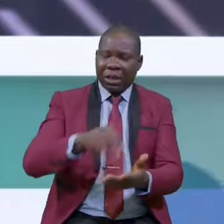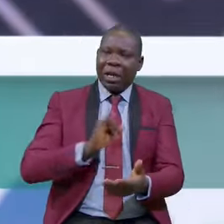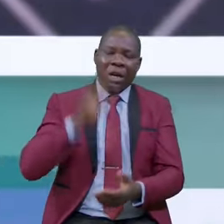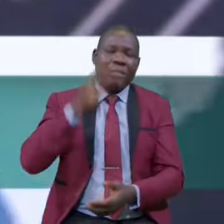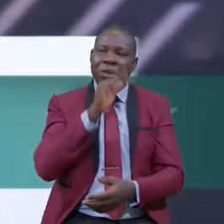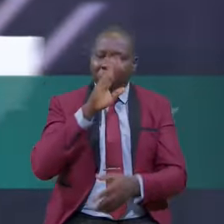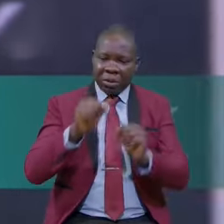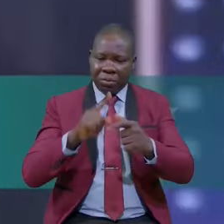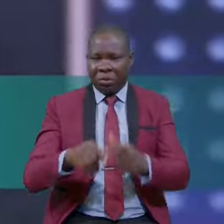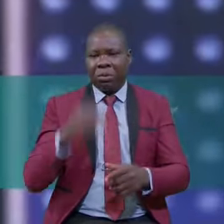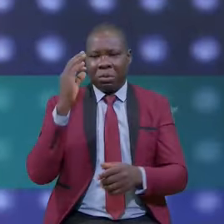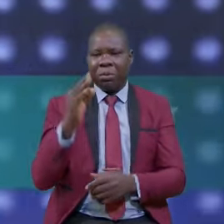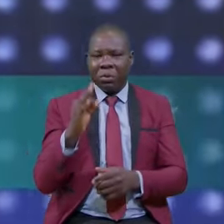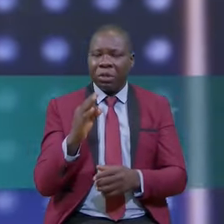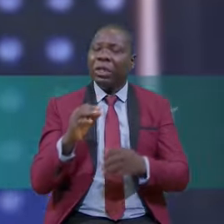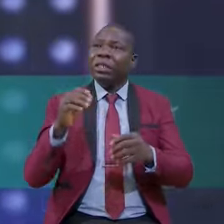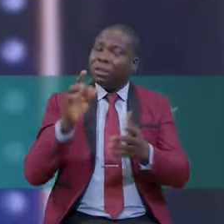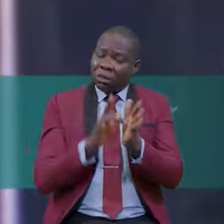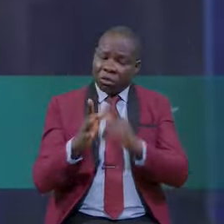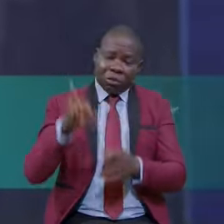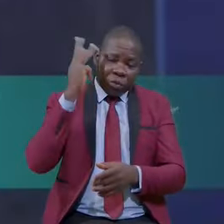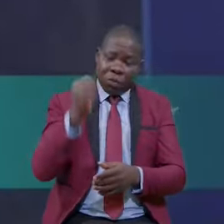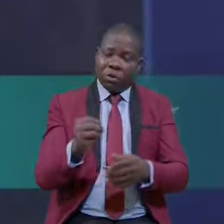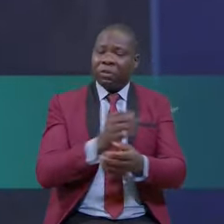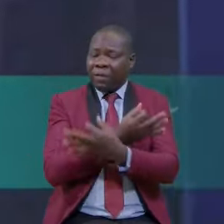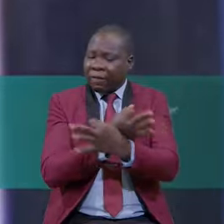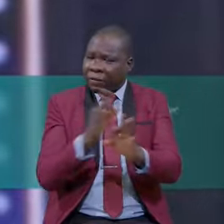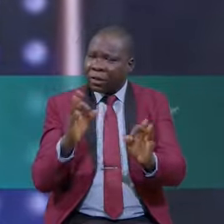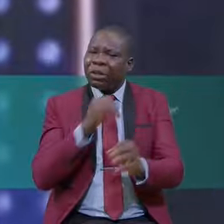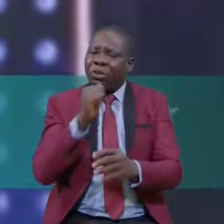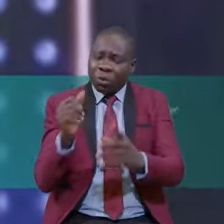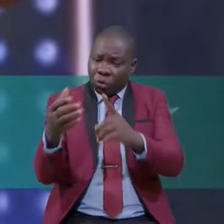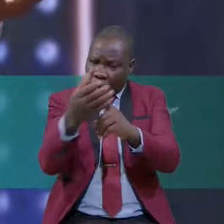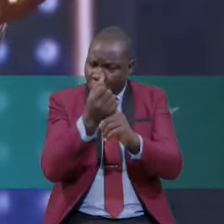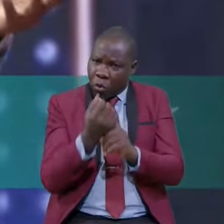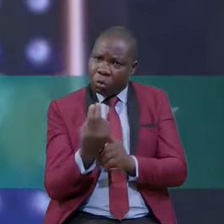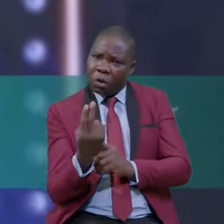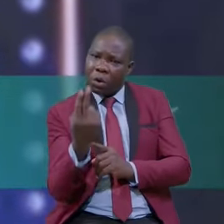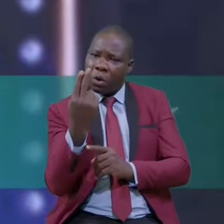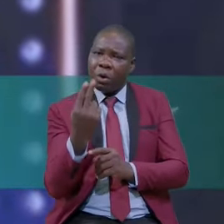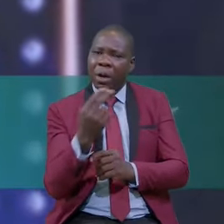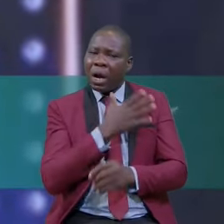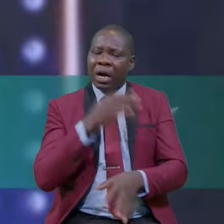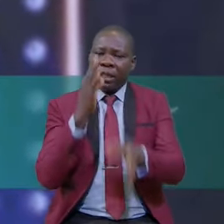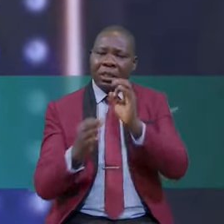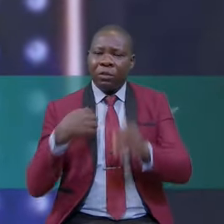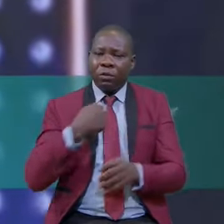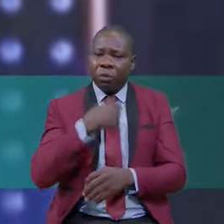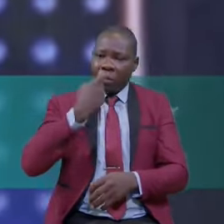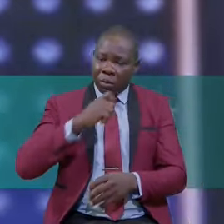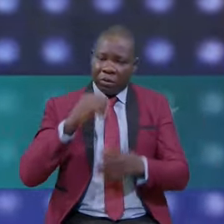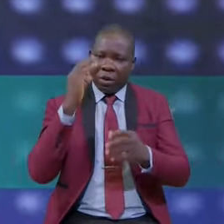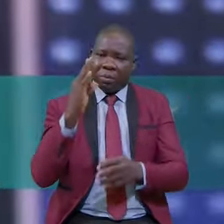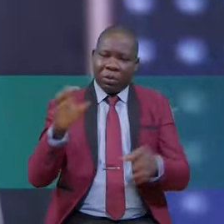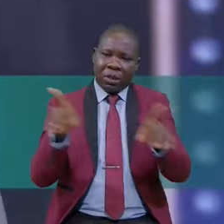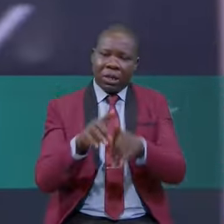prêcher, regarder de l'autre, libre. Il était libre dans sa pensée. Il n'était pas attaché. Et si nous voulons prêcher comme